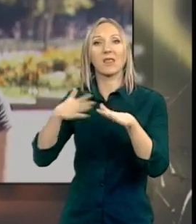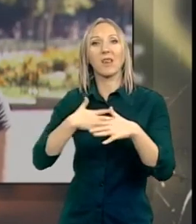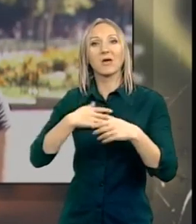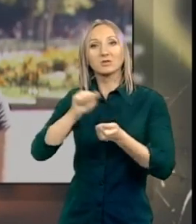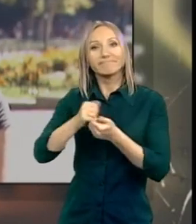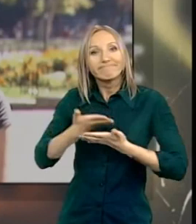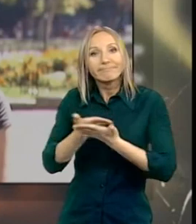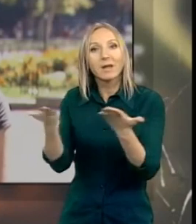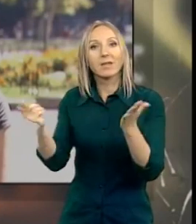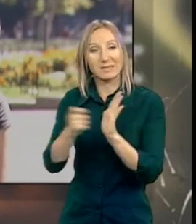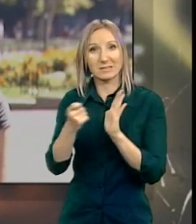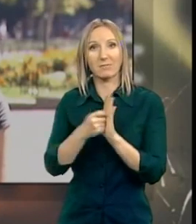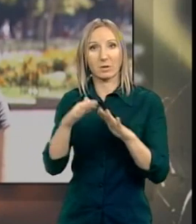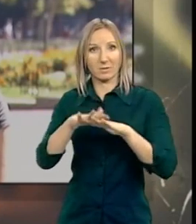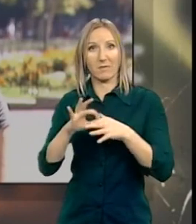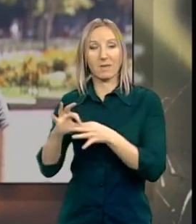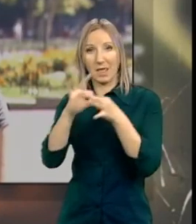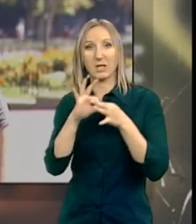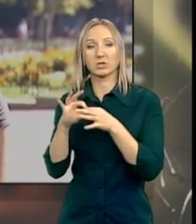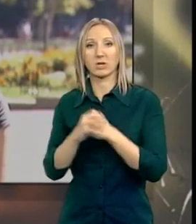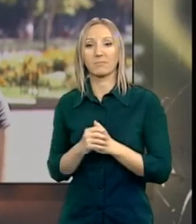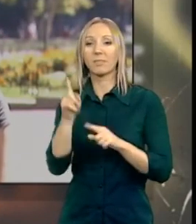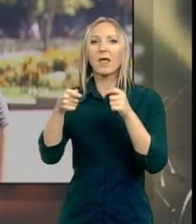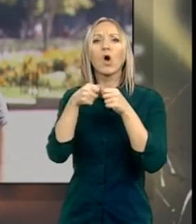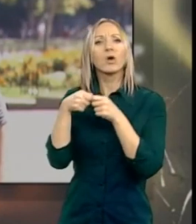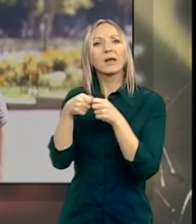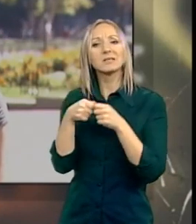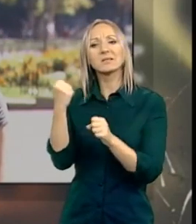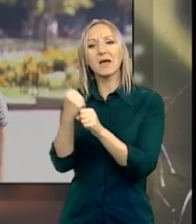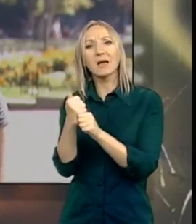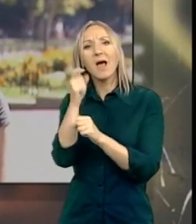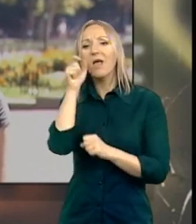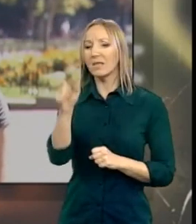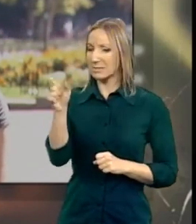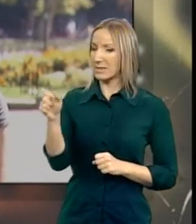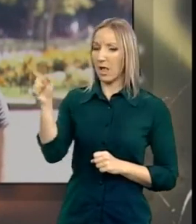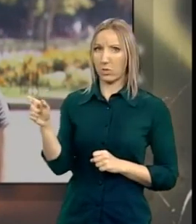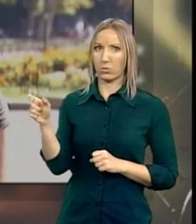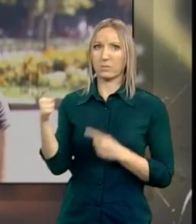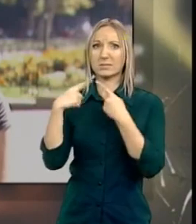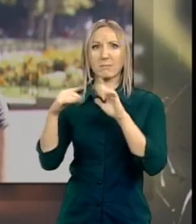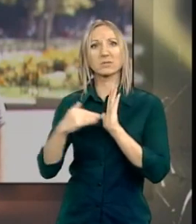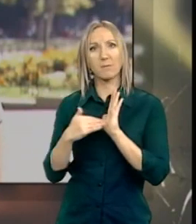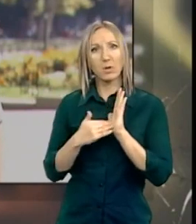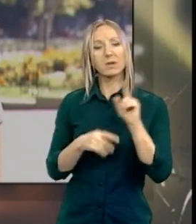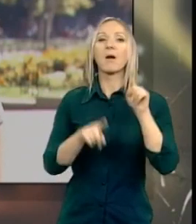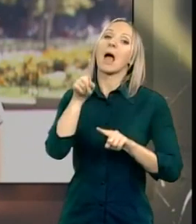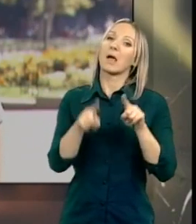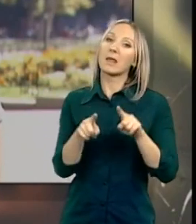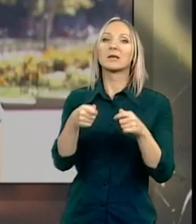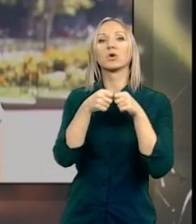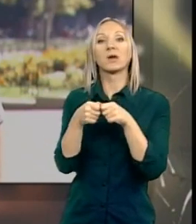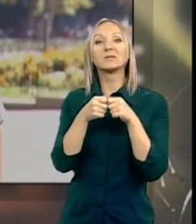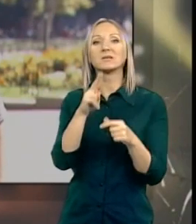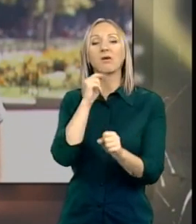su organizacije, neke od njih su organizacije koje rade sa ljudima sa posebnim potrebama, neke od njih su